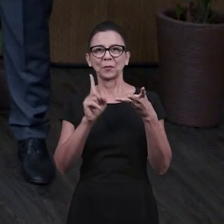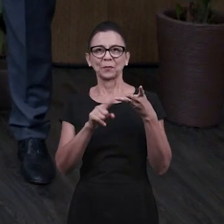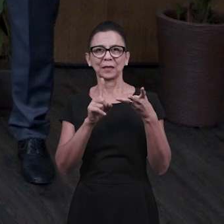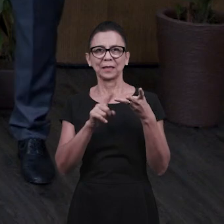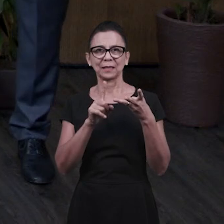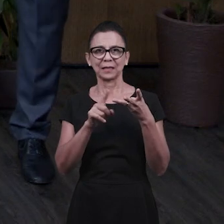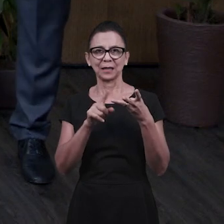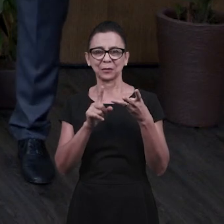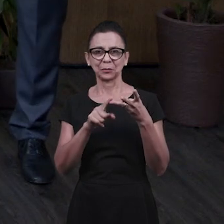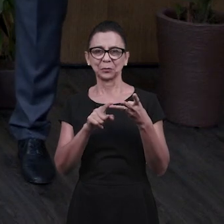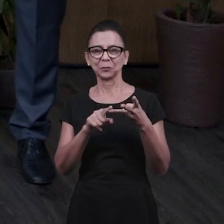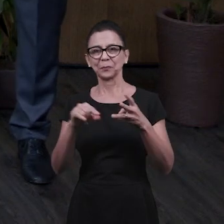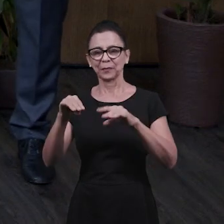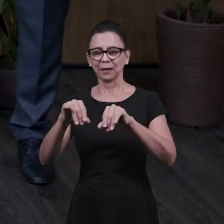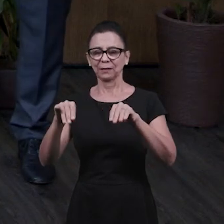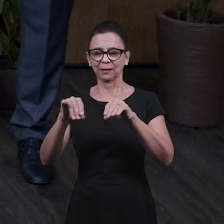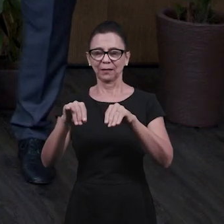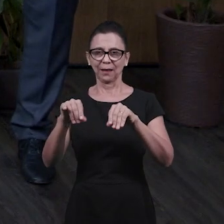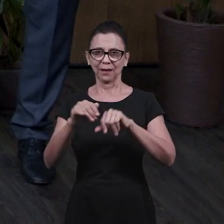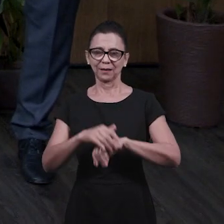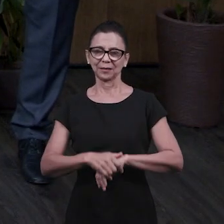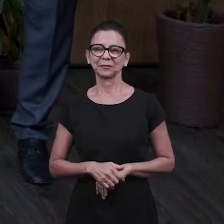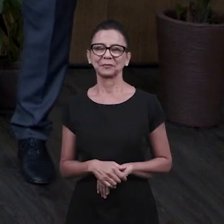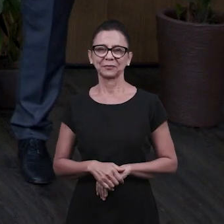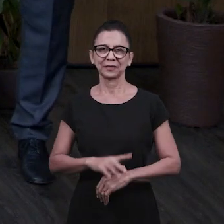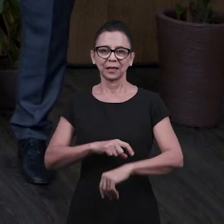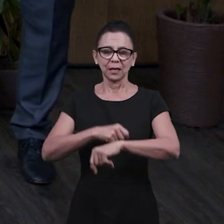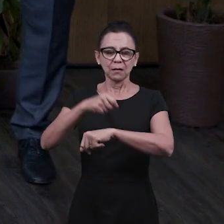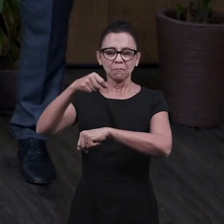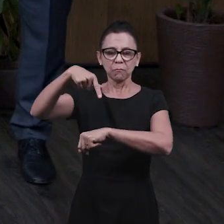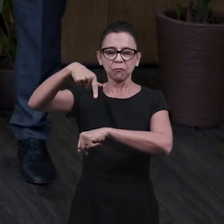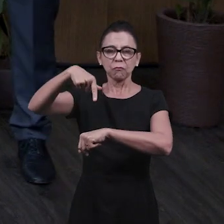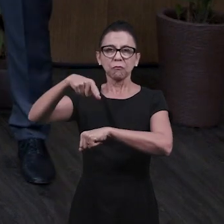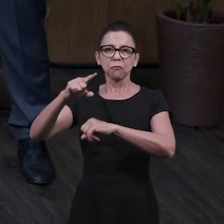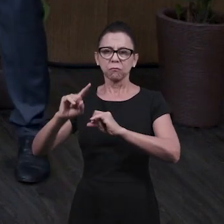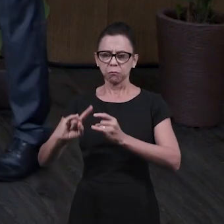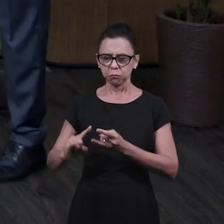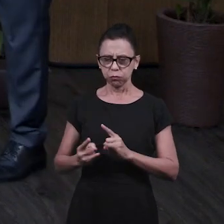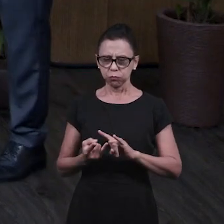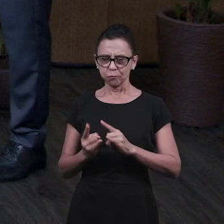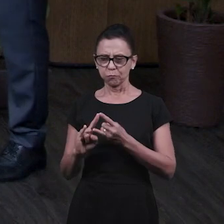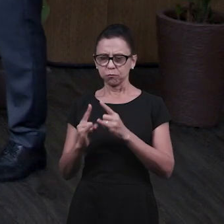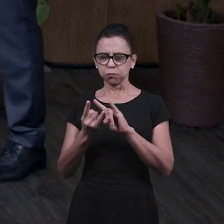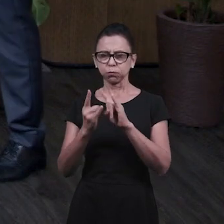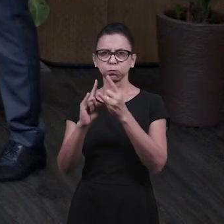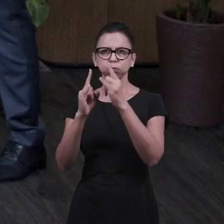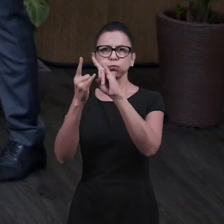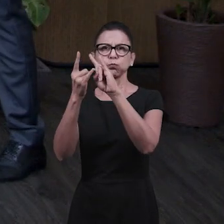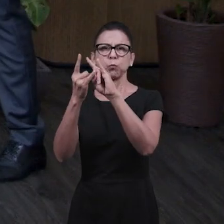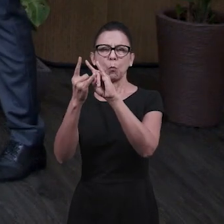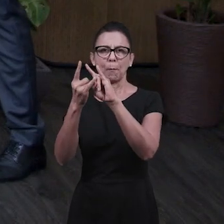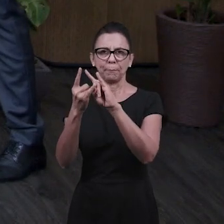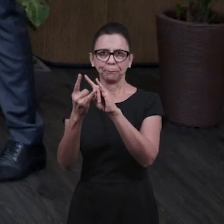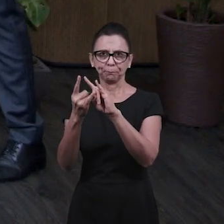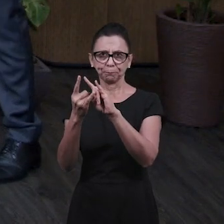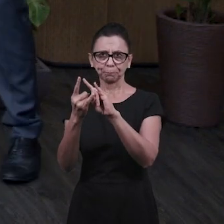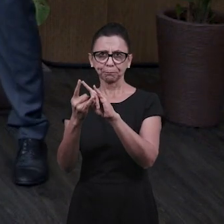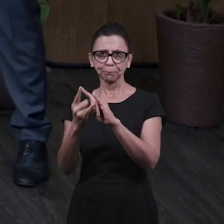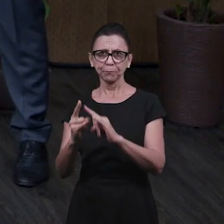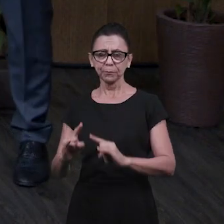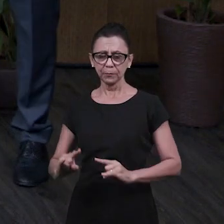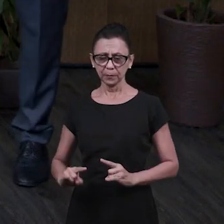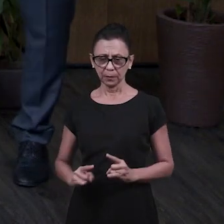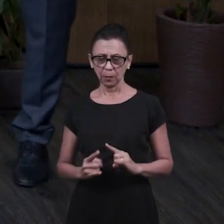terrain où la semence est tombée, qui a été parmi les épines. Et ces épines ont